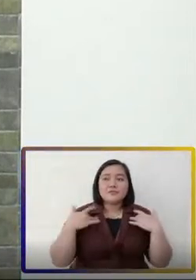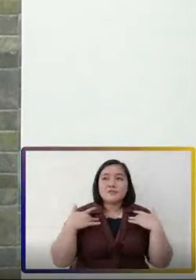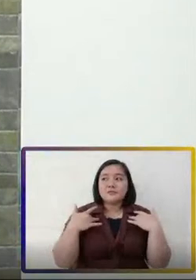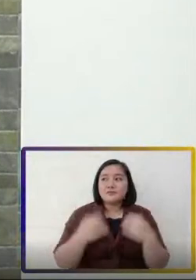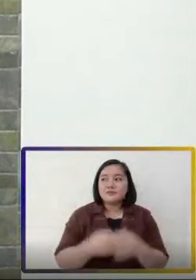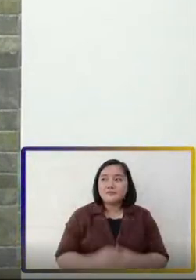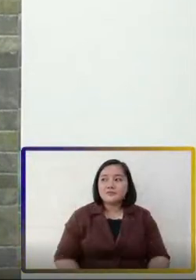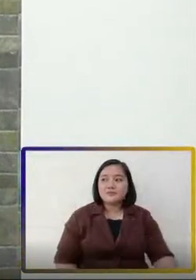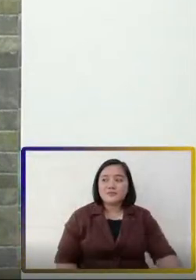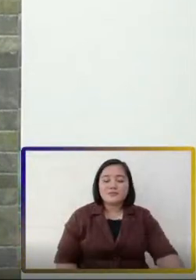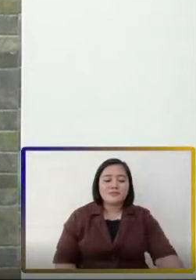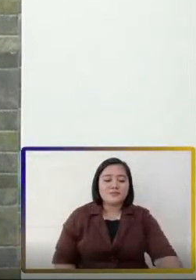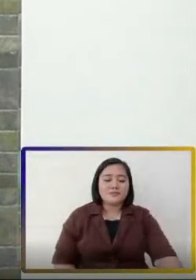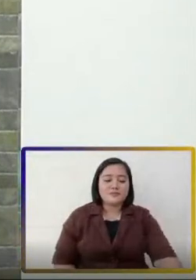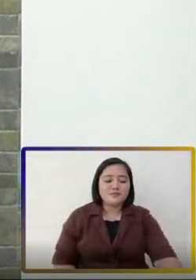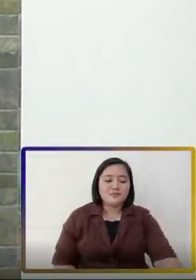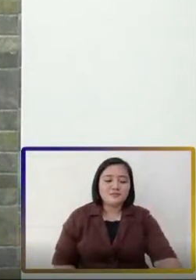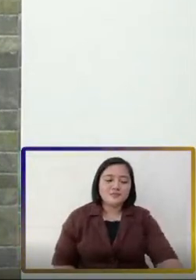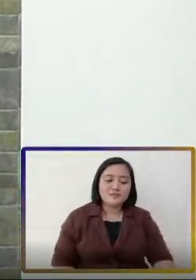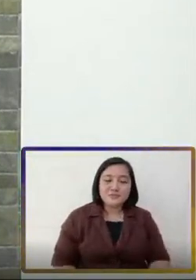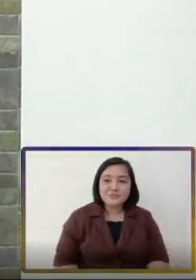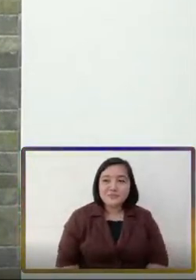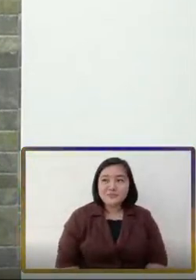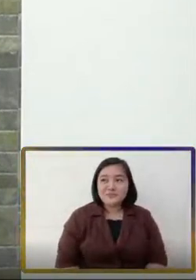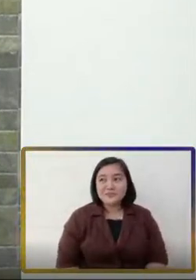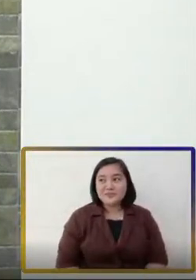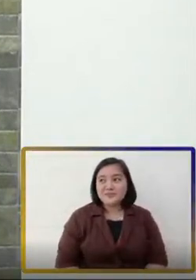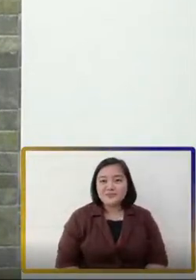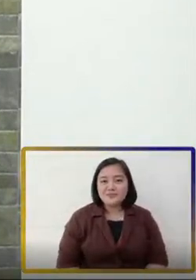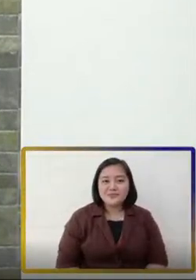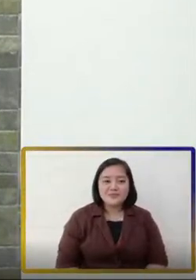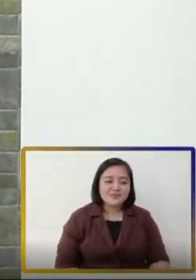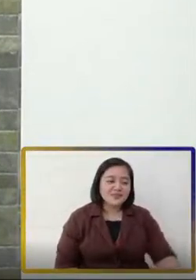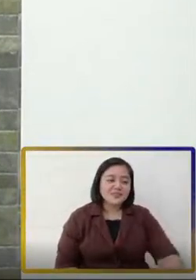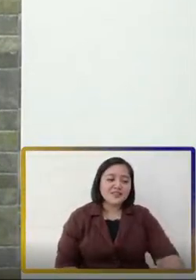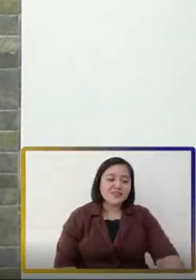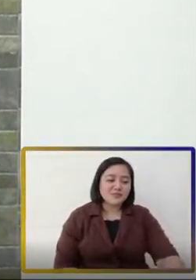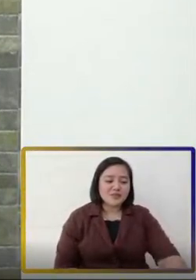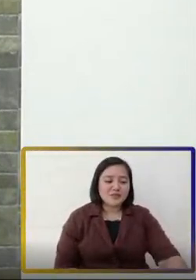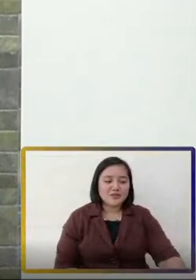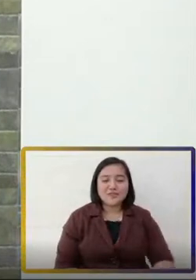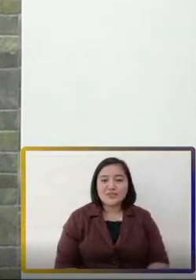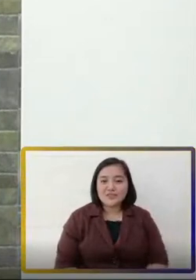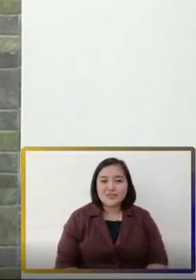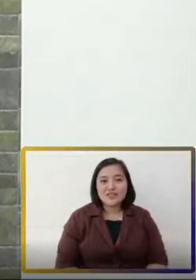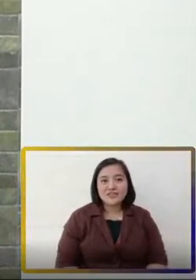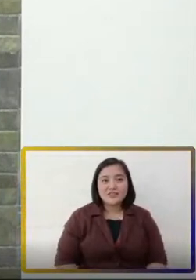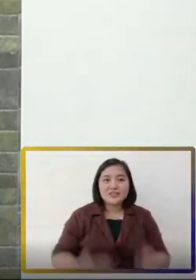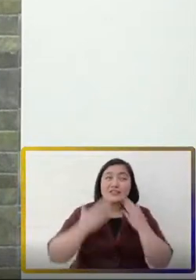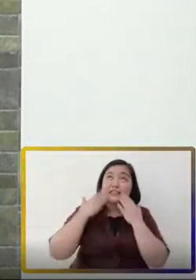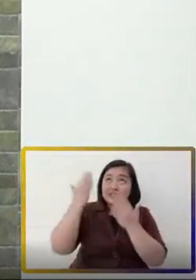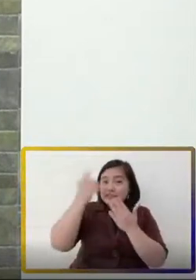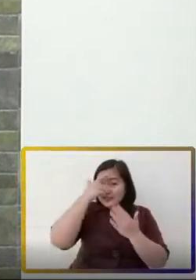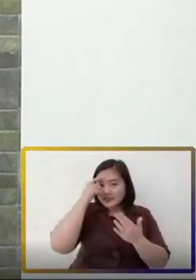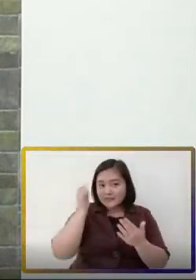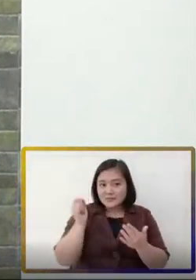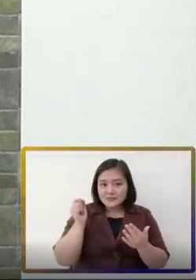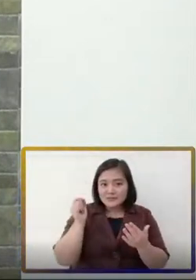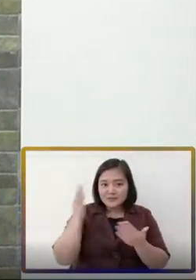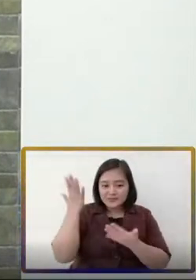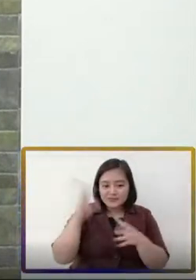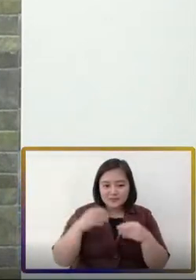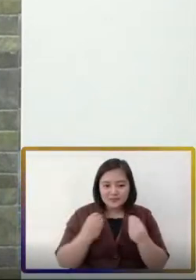dito po. At yun po. At papasalamat po ako sa Panginoon dahil dinagdagan niya po ako